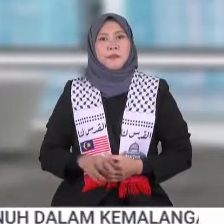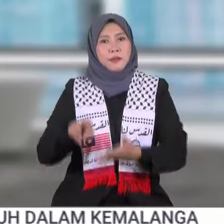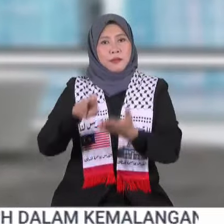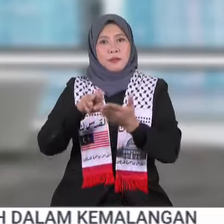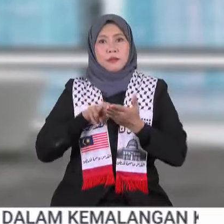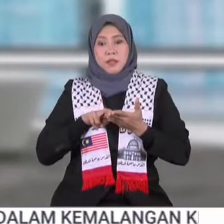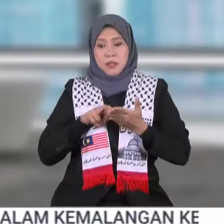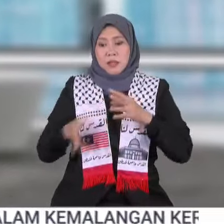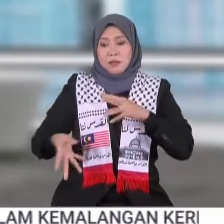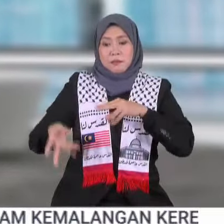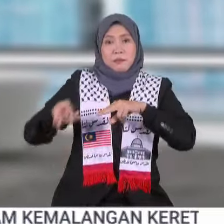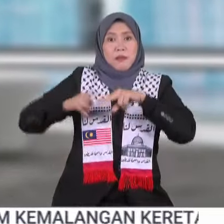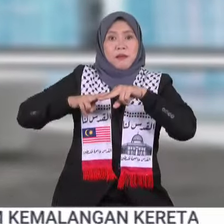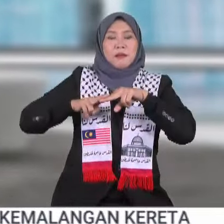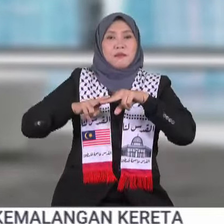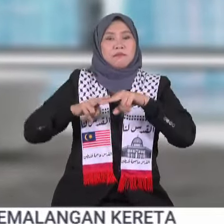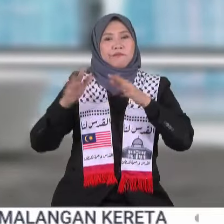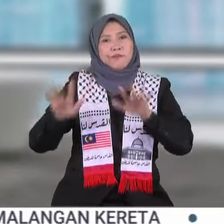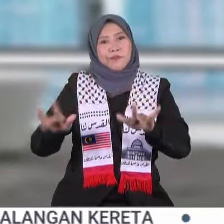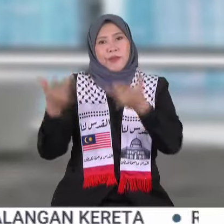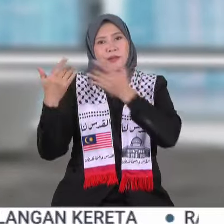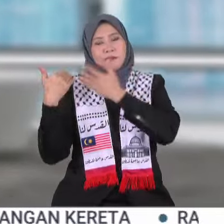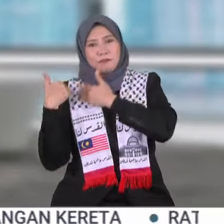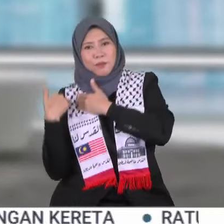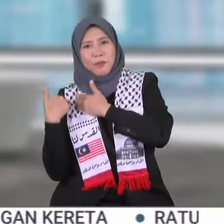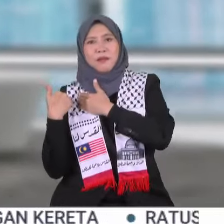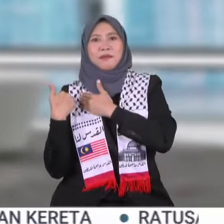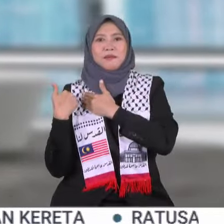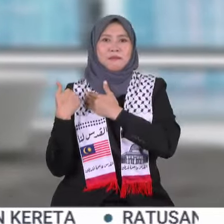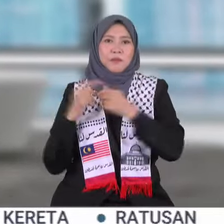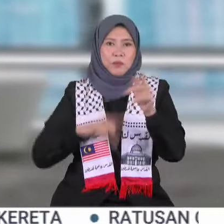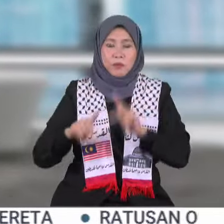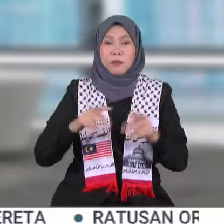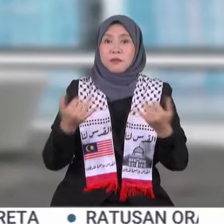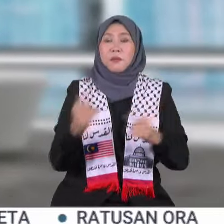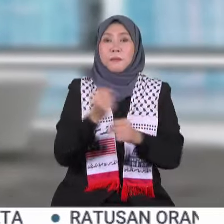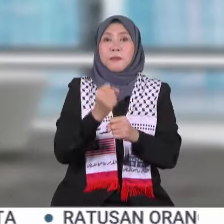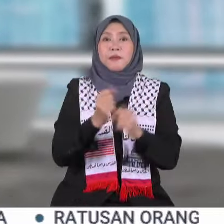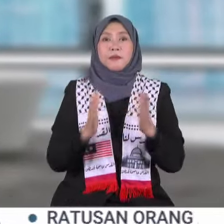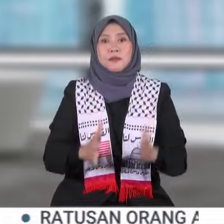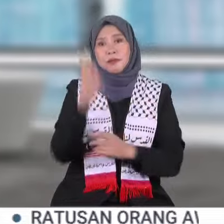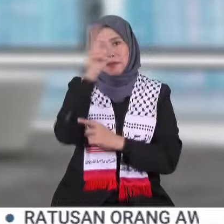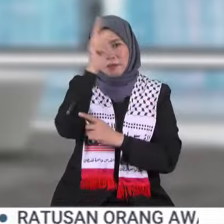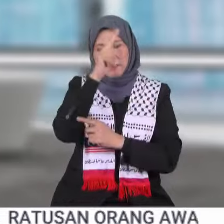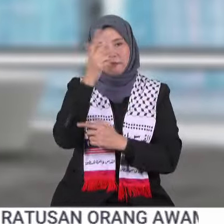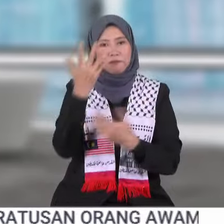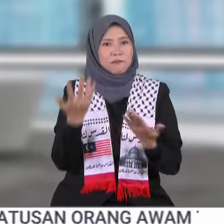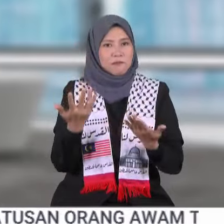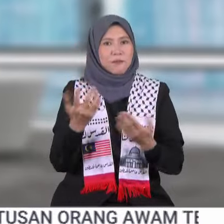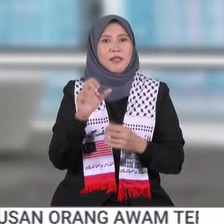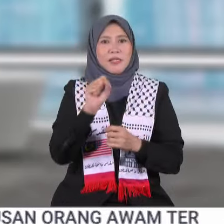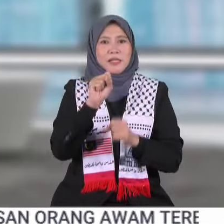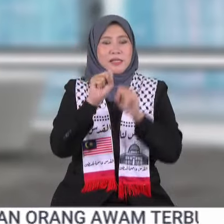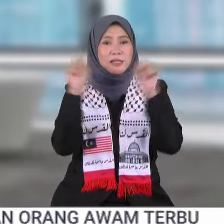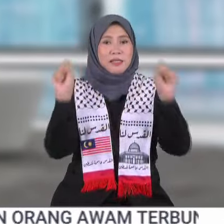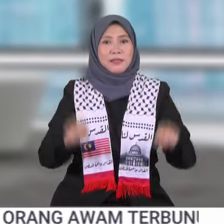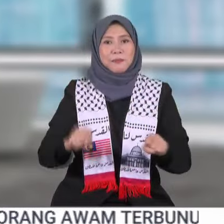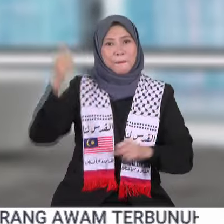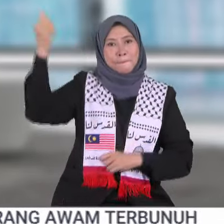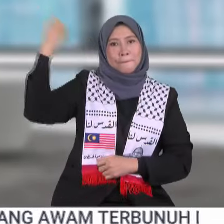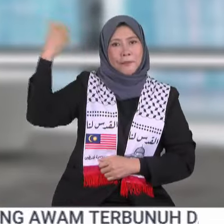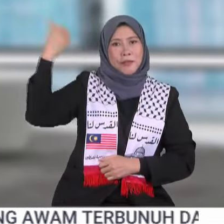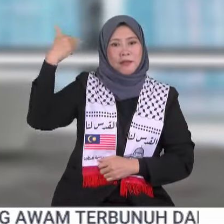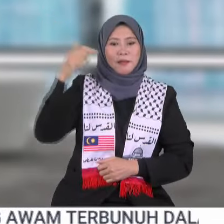Rezeki tambahan untuk ringankan beban kewangan. Itu maklum balas penjawat awam berhubung insentif awal kajian sistem saraan perkhidmatan